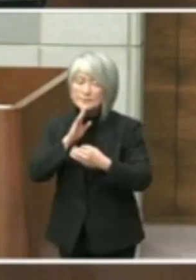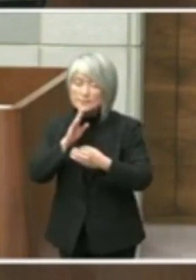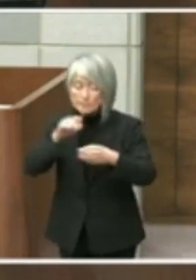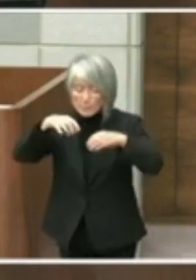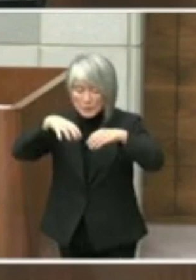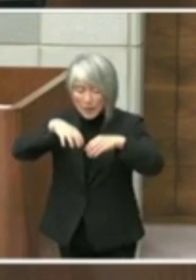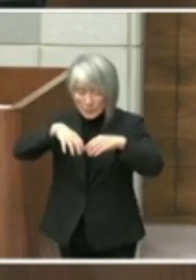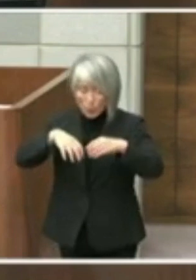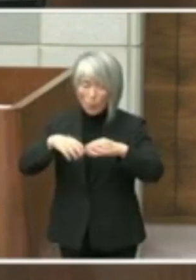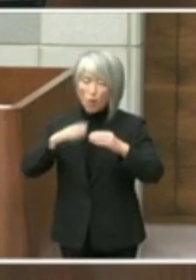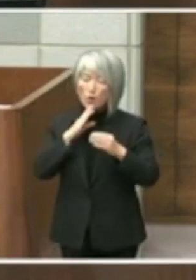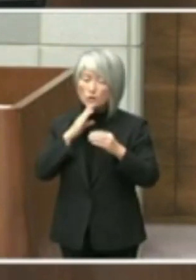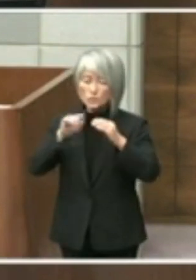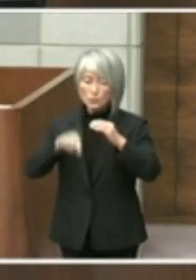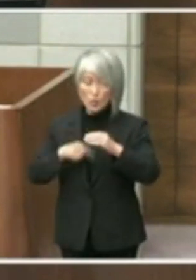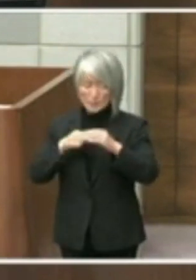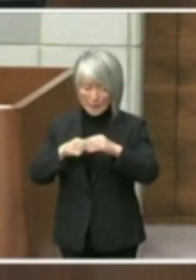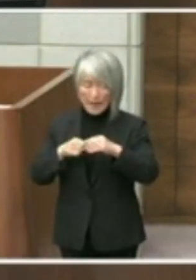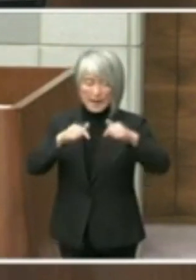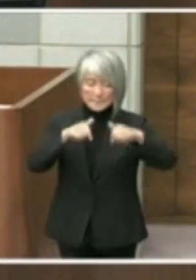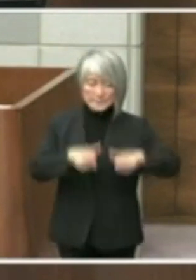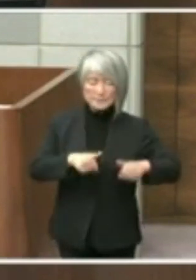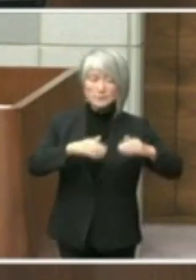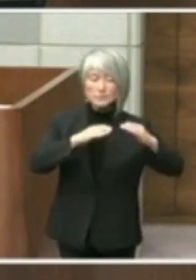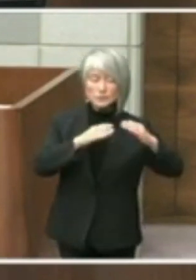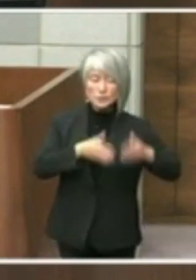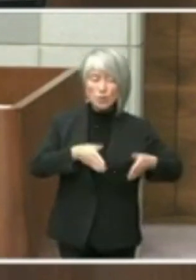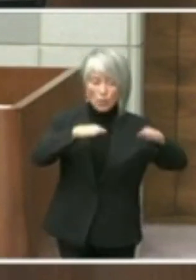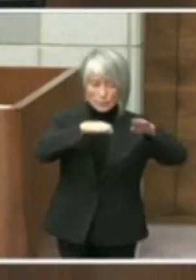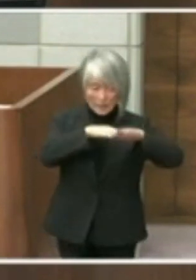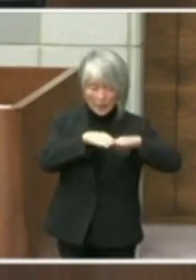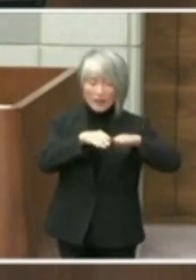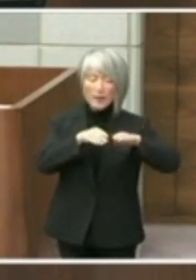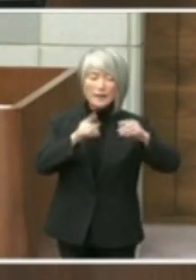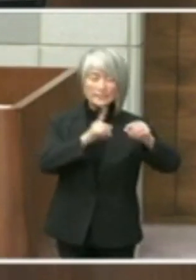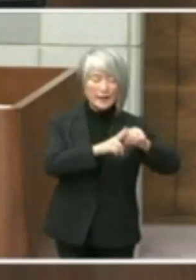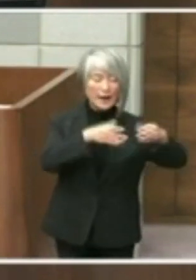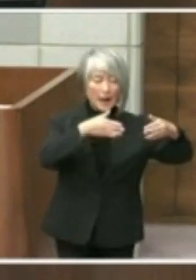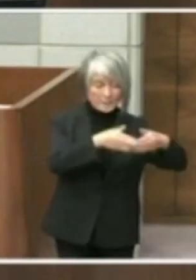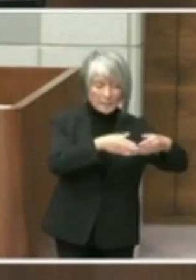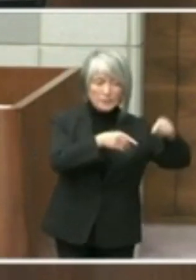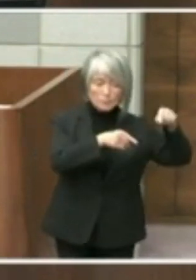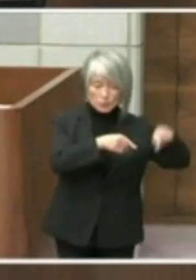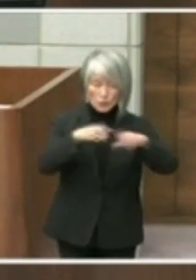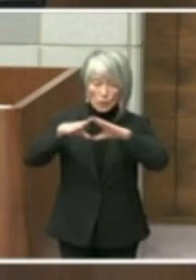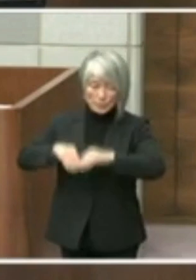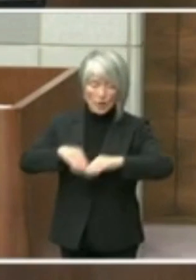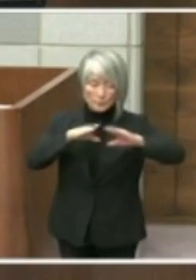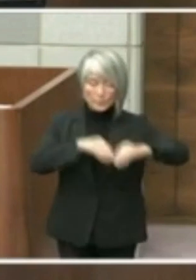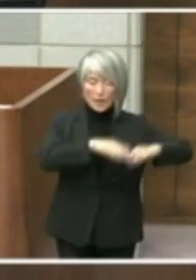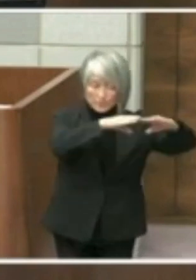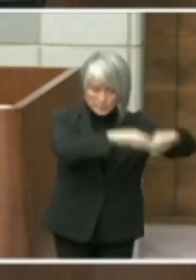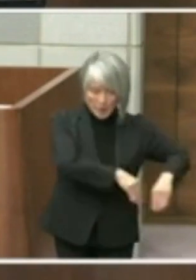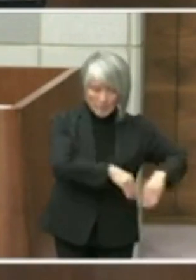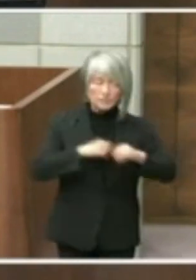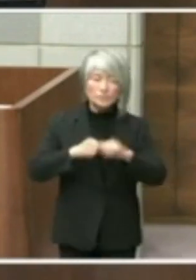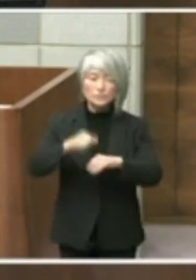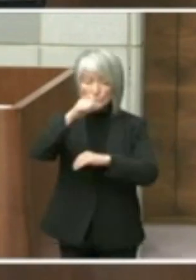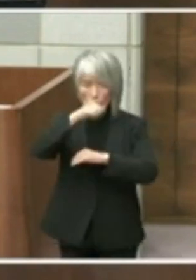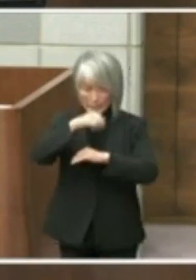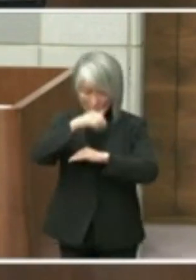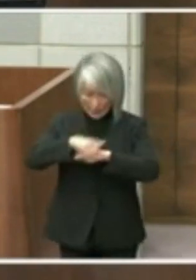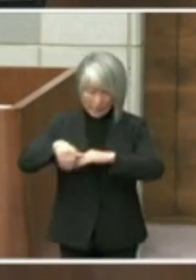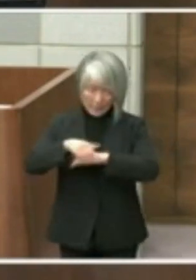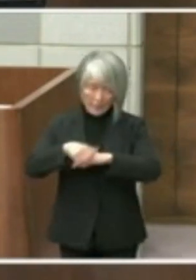西庁舎、中崎文書棟などを順次除却する計画であり、西庁舎跡地に移転する場合